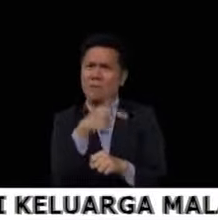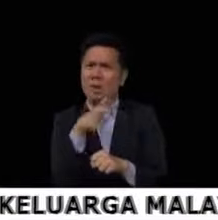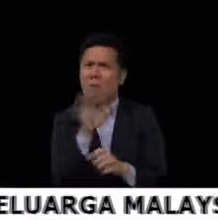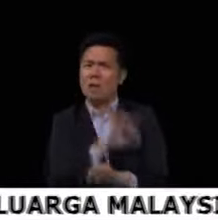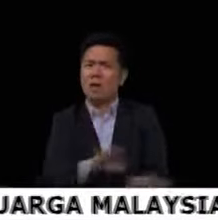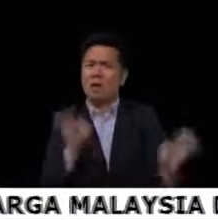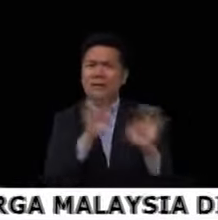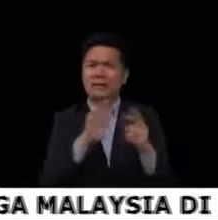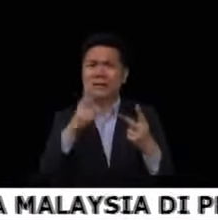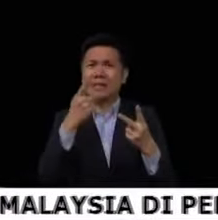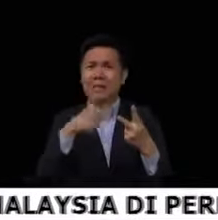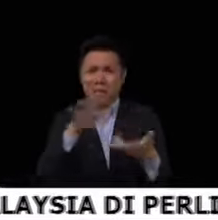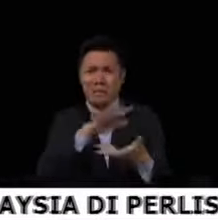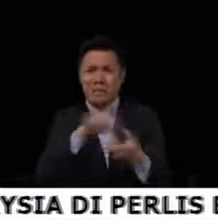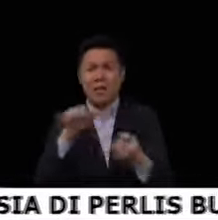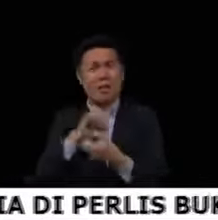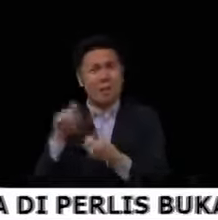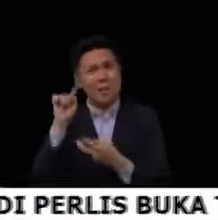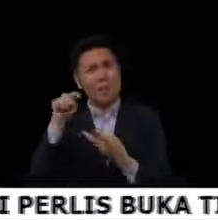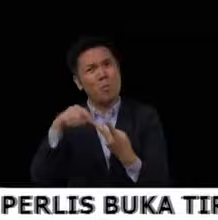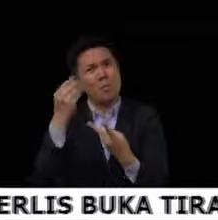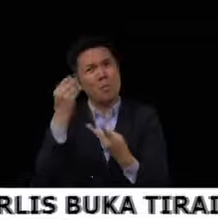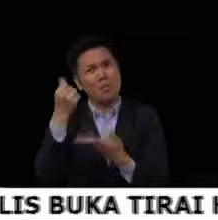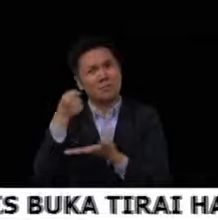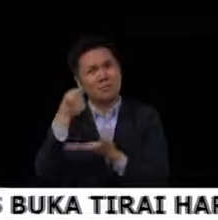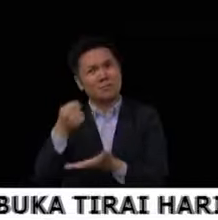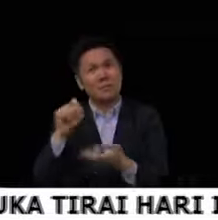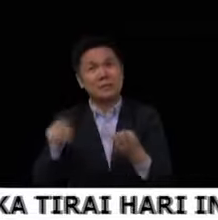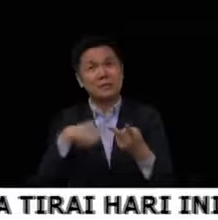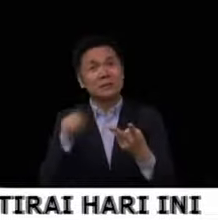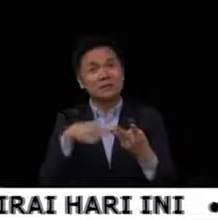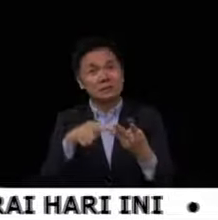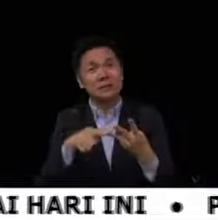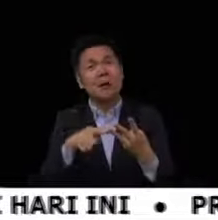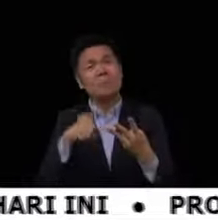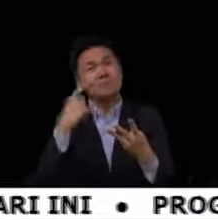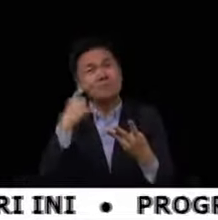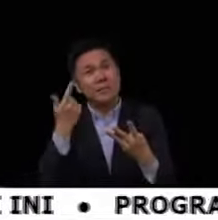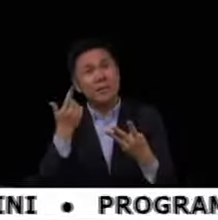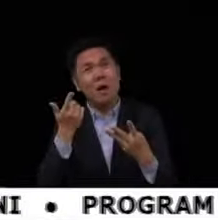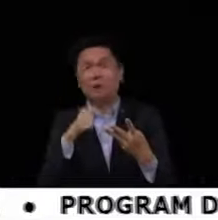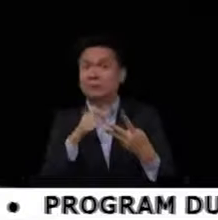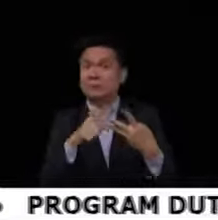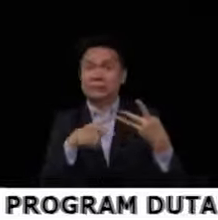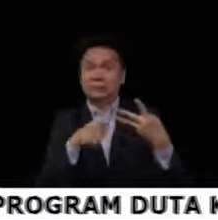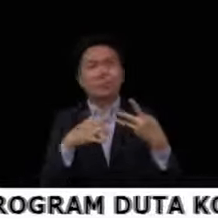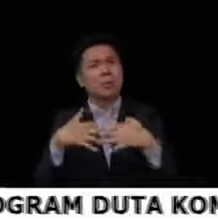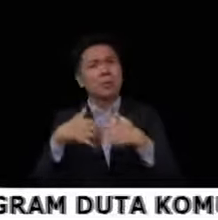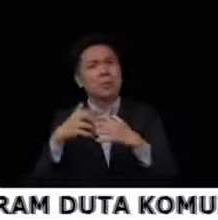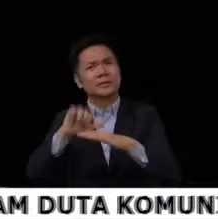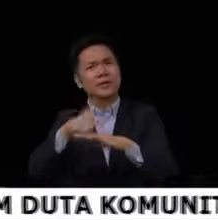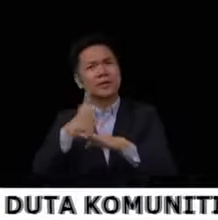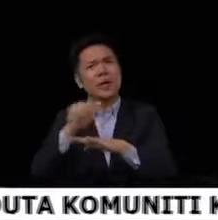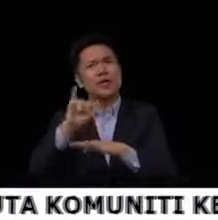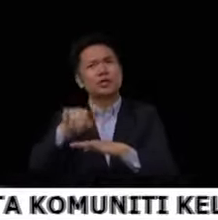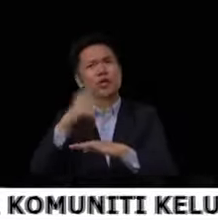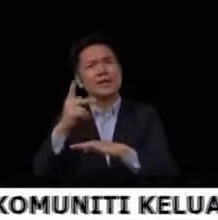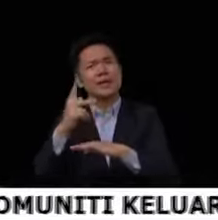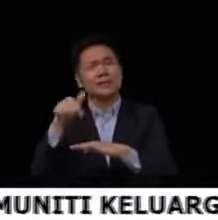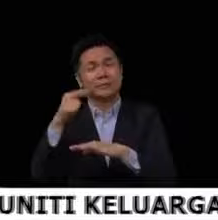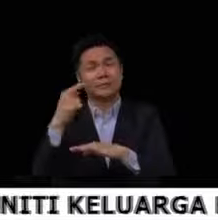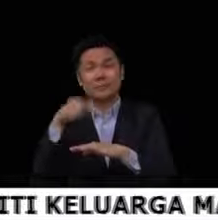berlakunya bencana juga peruntukan dan Apakah langkah 4 kita lakukan sebagai sudah dibentuk kan apa yang dikatakan jawatankuasa